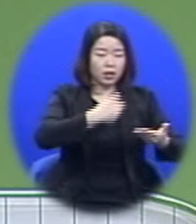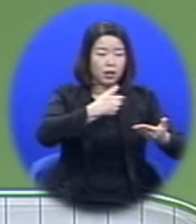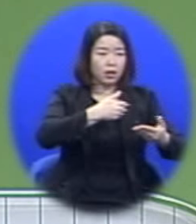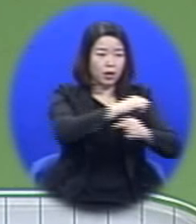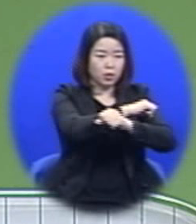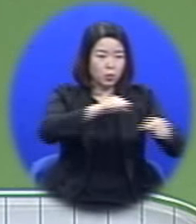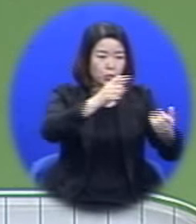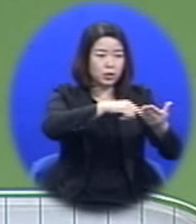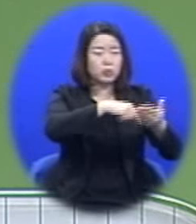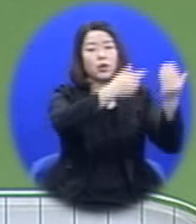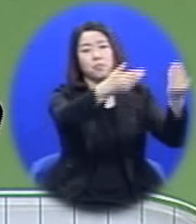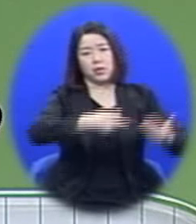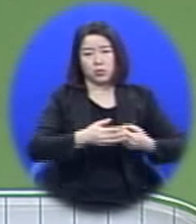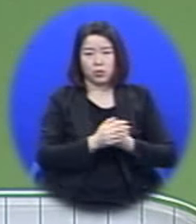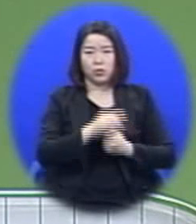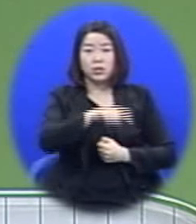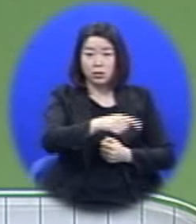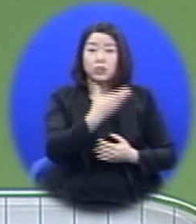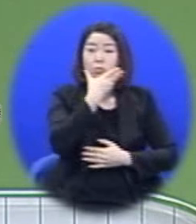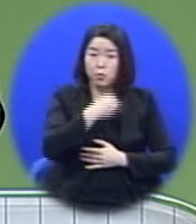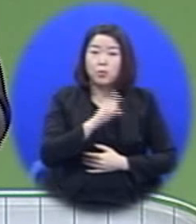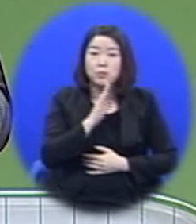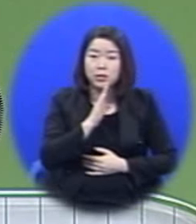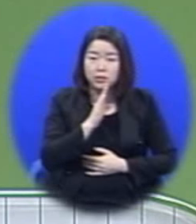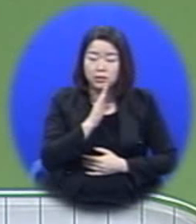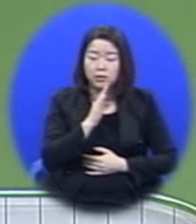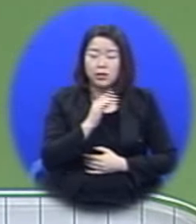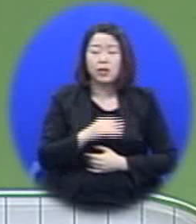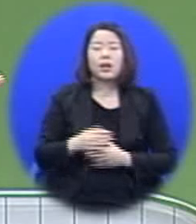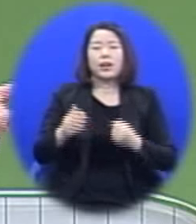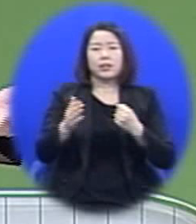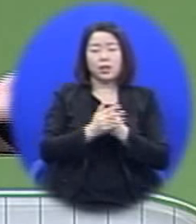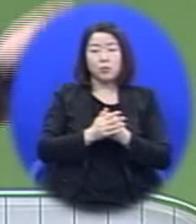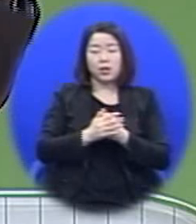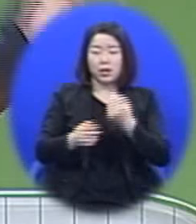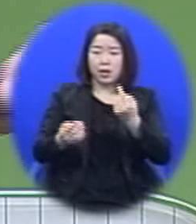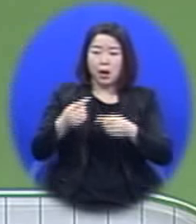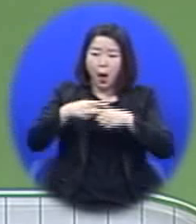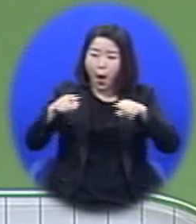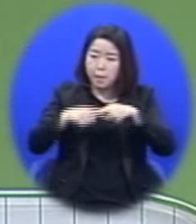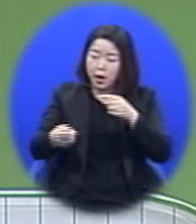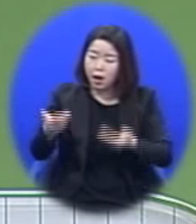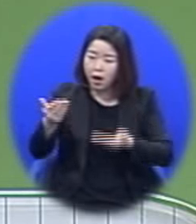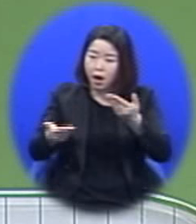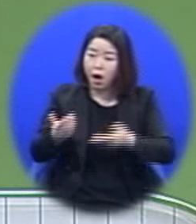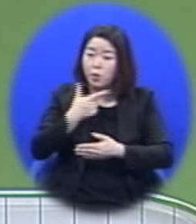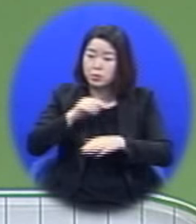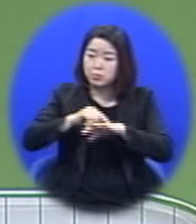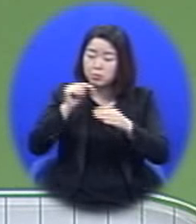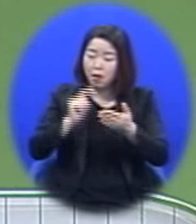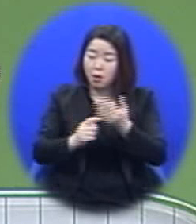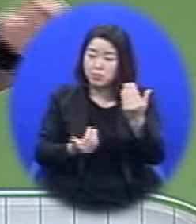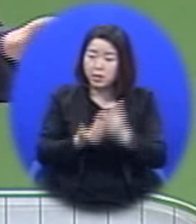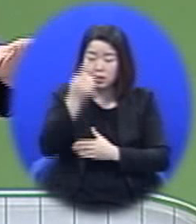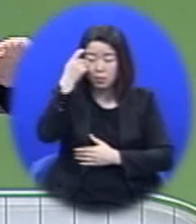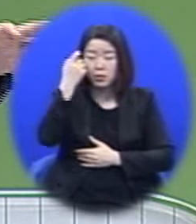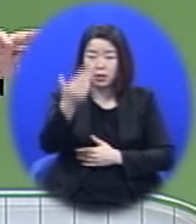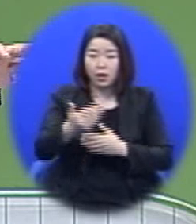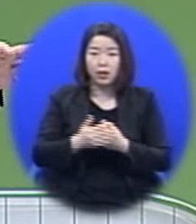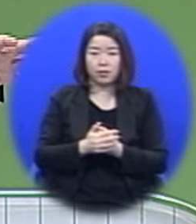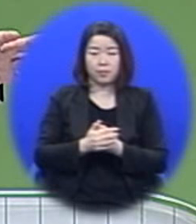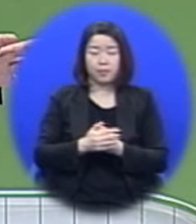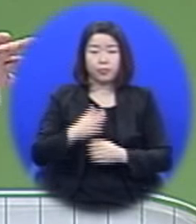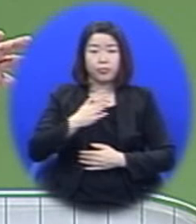복이죠. 그러니 여러분, 비판하고 싶은 마음 들겠어요? 이걸 알고 나면? 내가